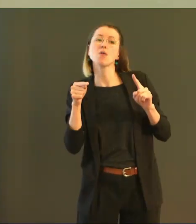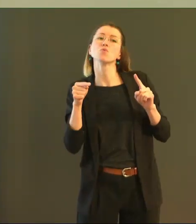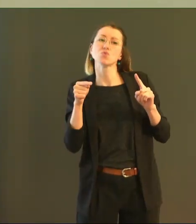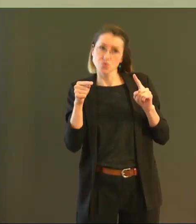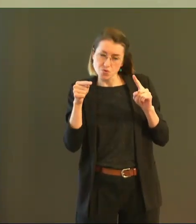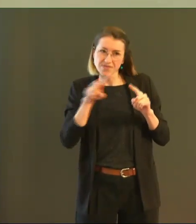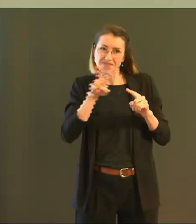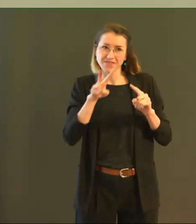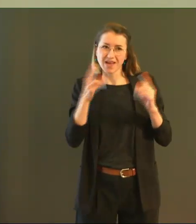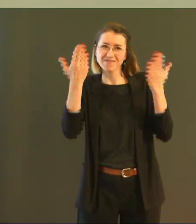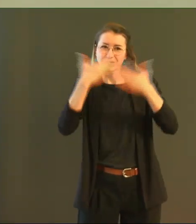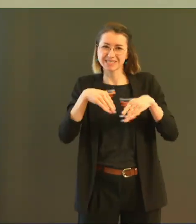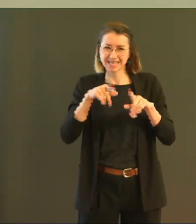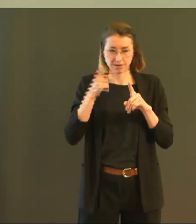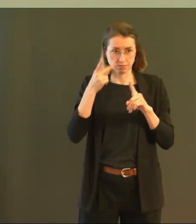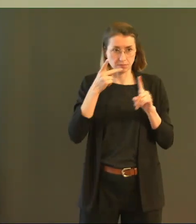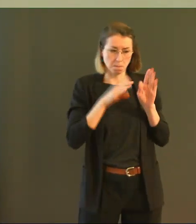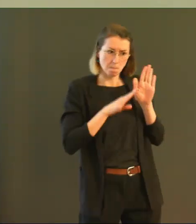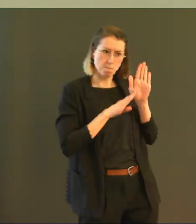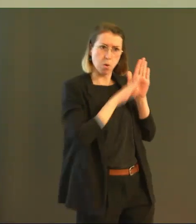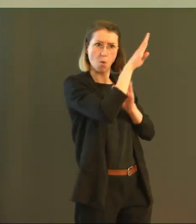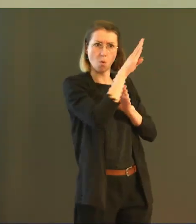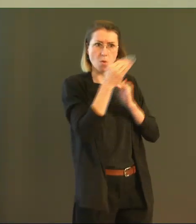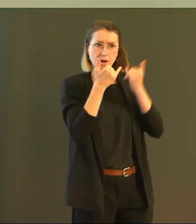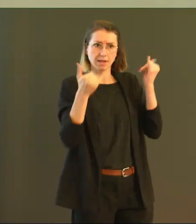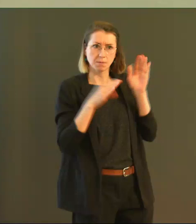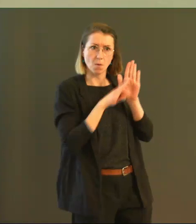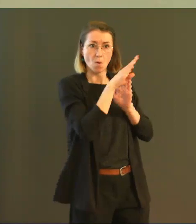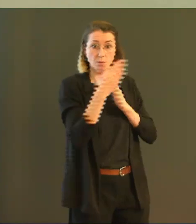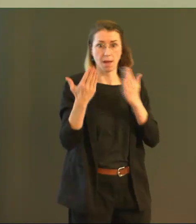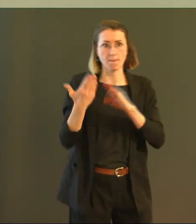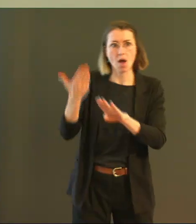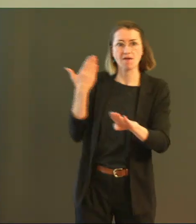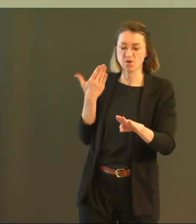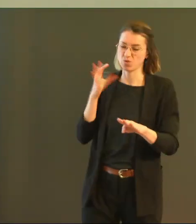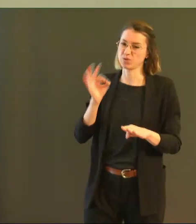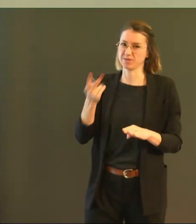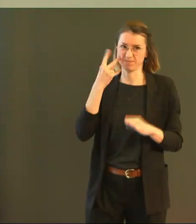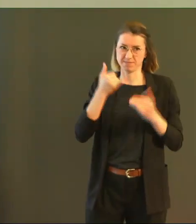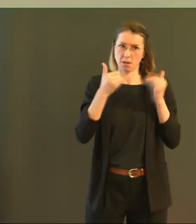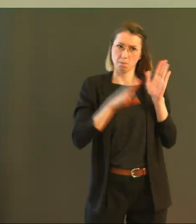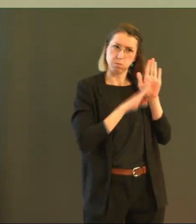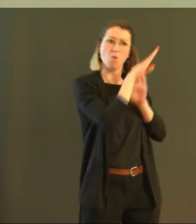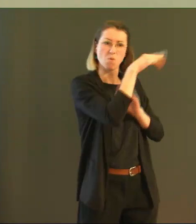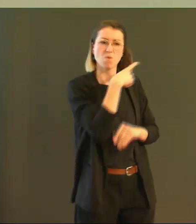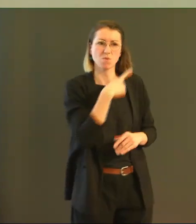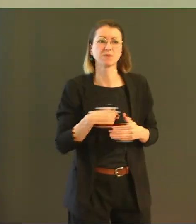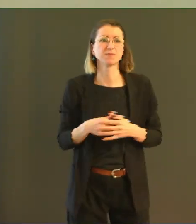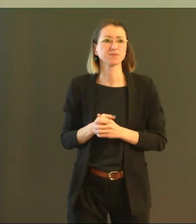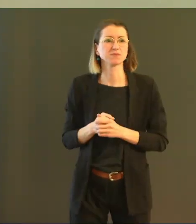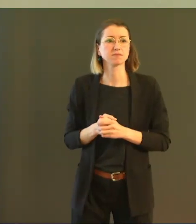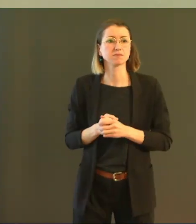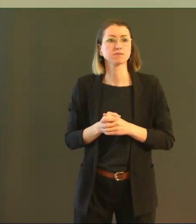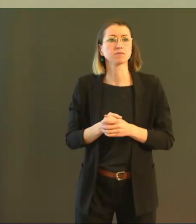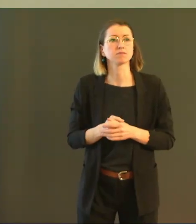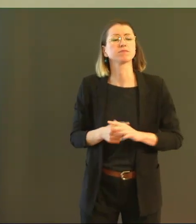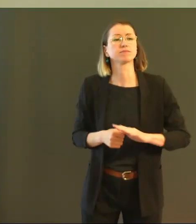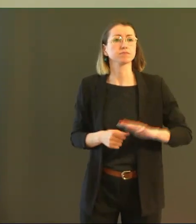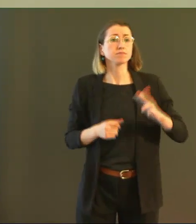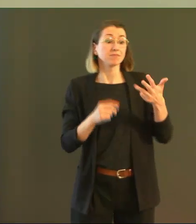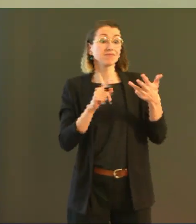de celle des saisons de grippe est beaucoup plus marqué l'intérêt de l'indicateur c'est qu'il fonctionne la carte harcourt de quelques jours